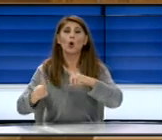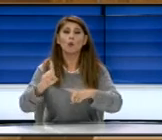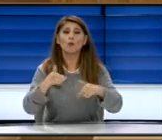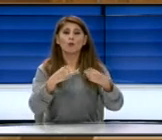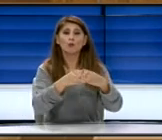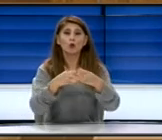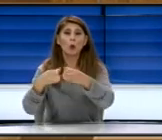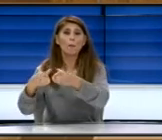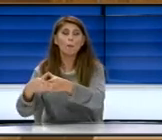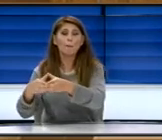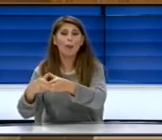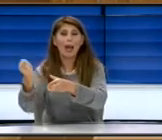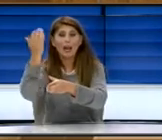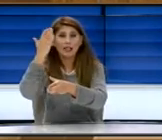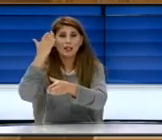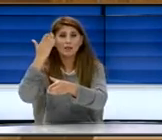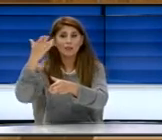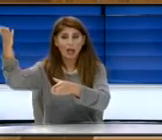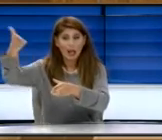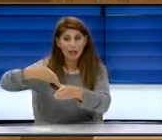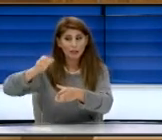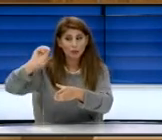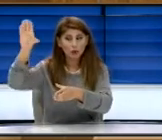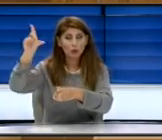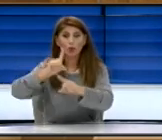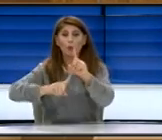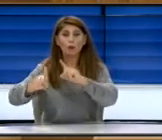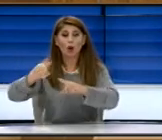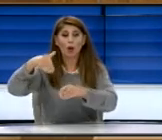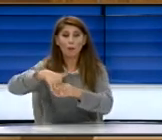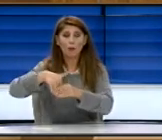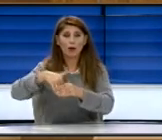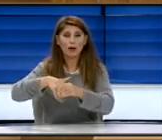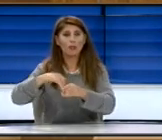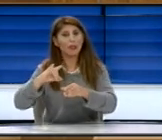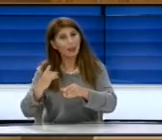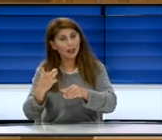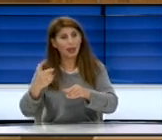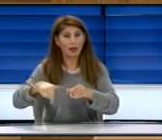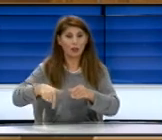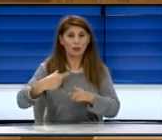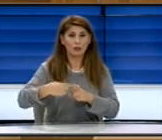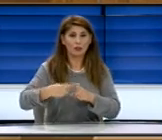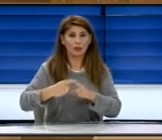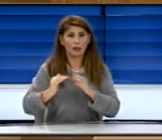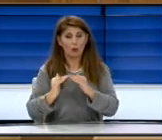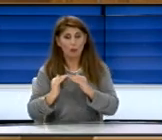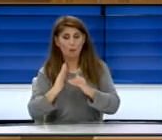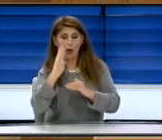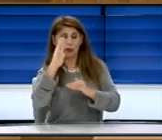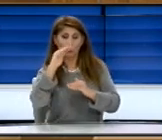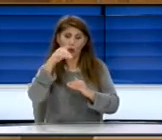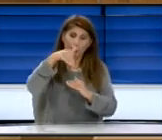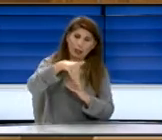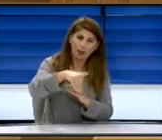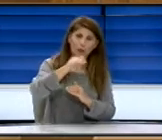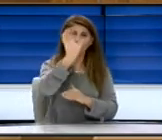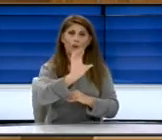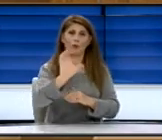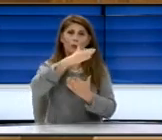της ακρίβειας είναι εισαγόμενο και ποιο είναι εγχώριο, ή αν είμαστε λίγο πάνω ή λίγο κάτω από